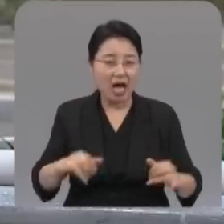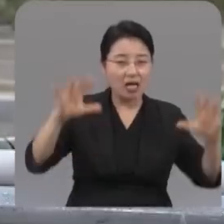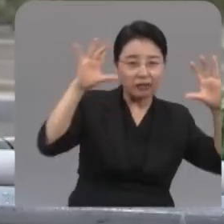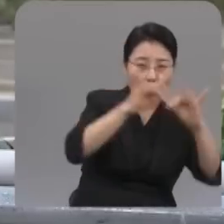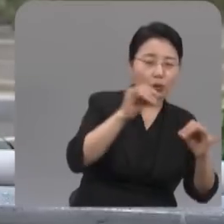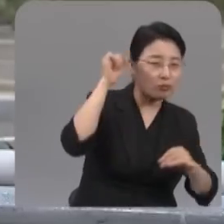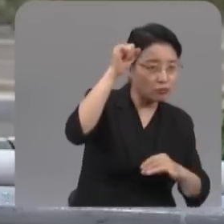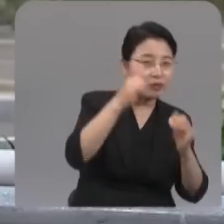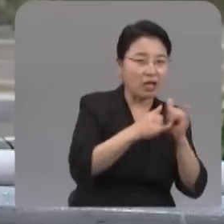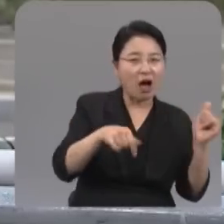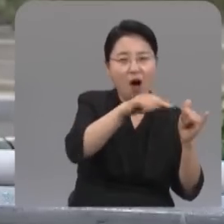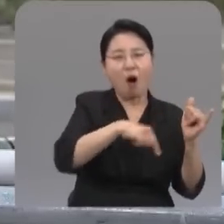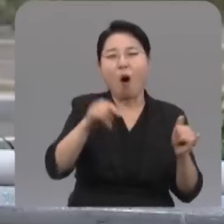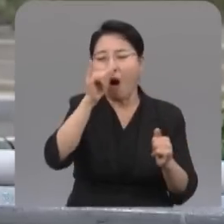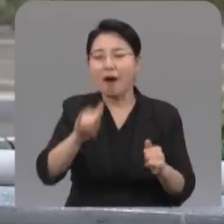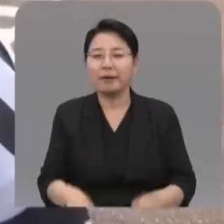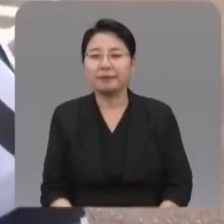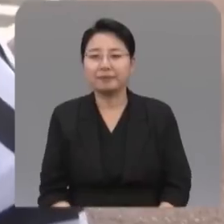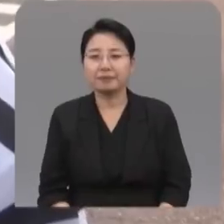있는데요. 먼저 들어보시죠.